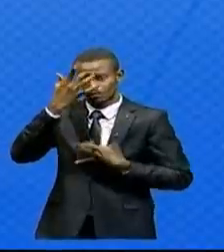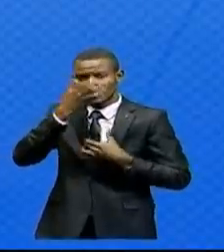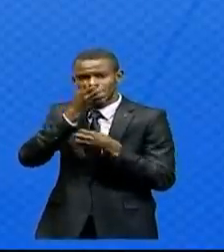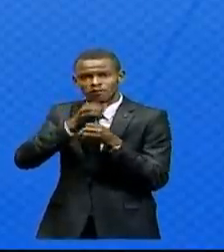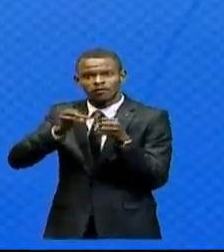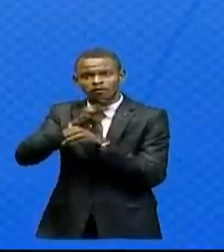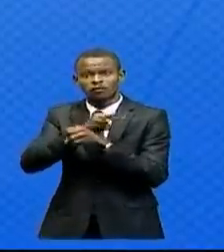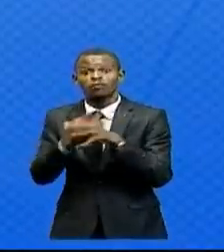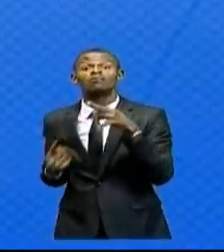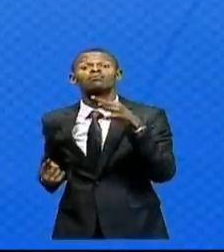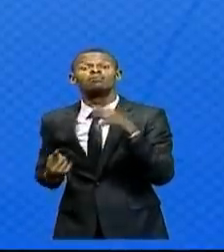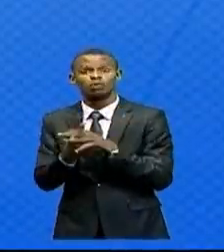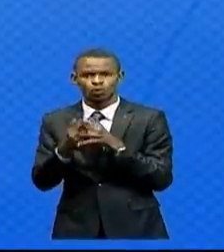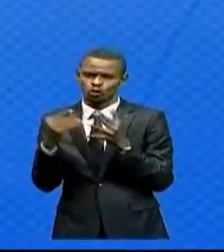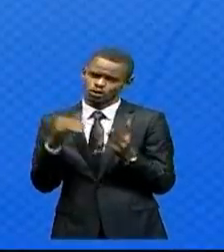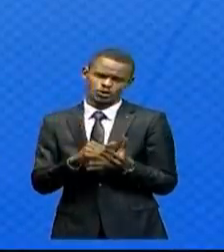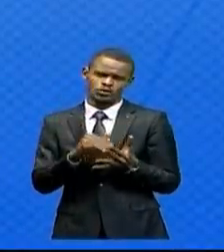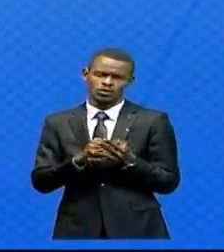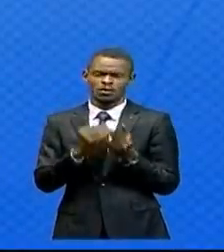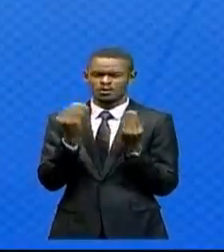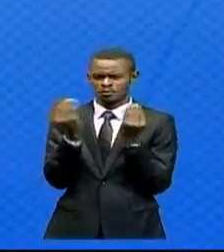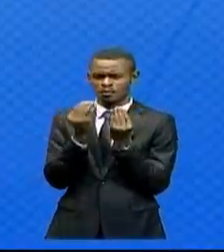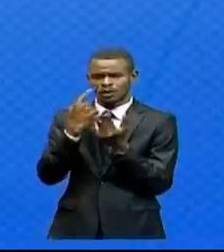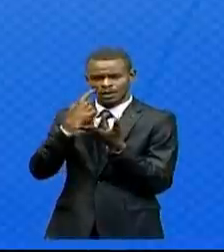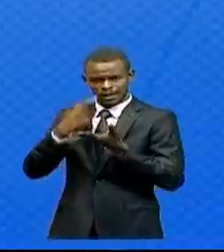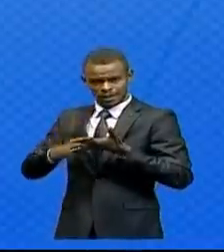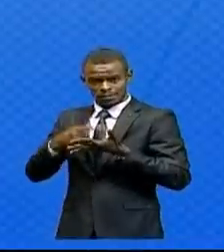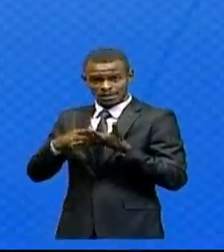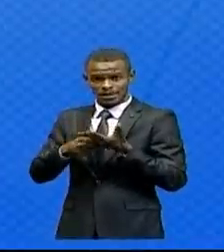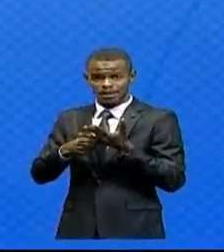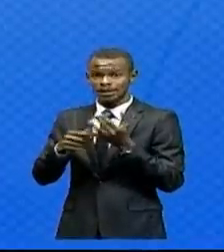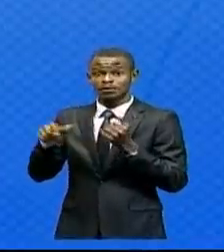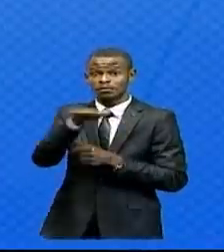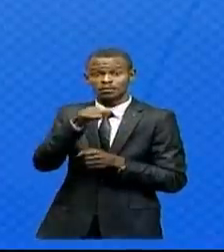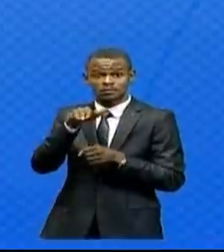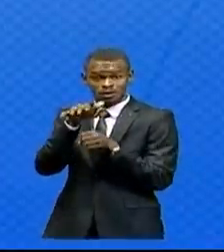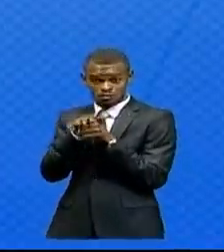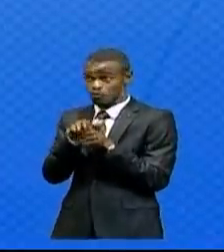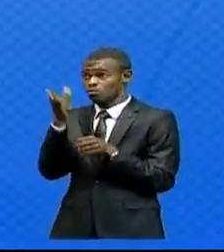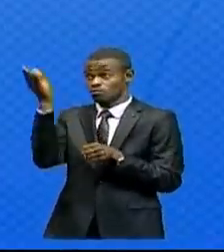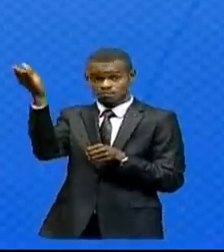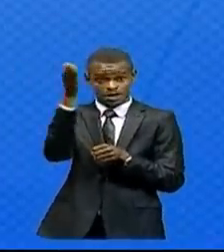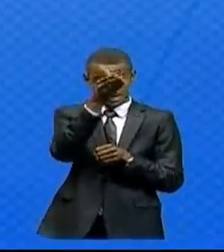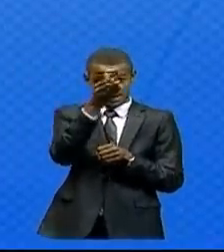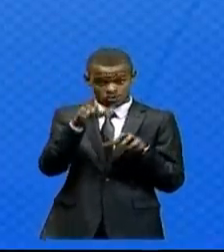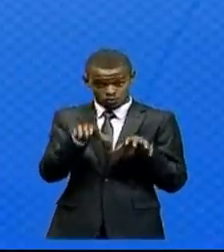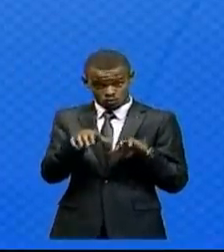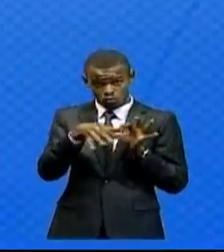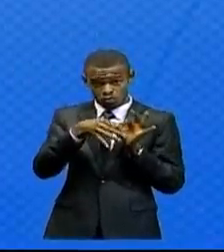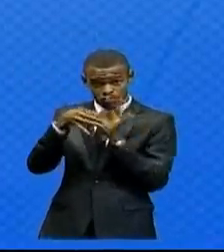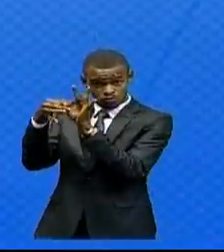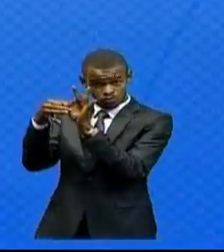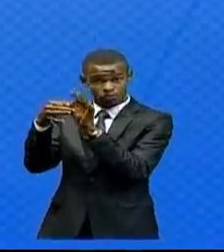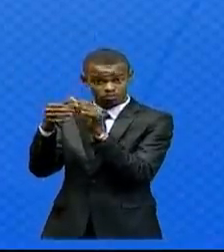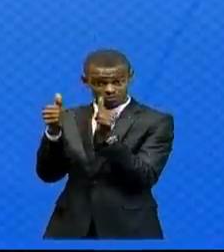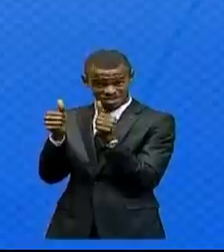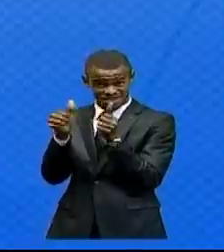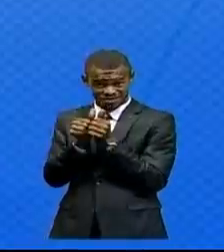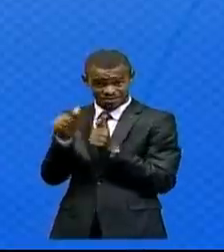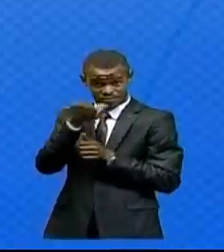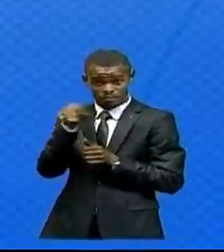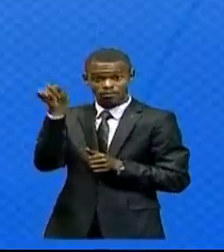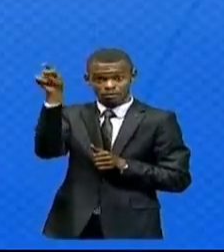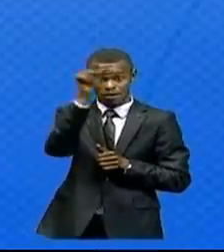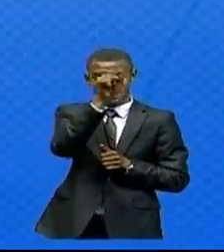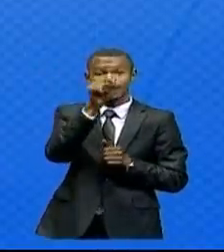la reprise épidémique dans certains pays avec lesquels la République démocratique du Congo a des rapports permanents en